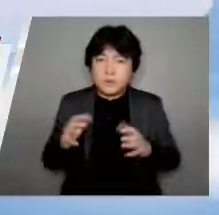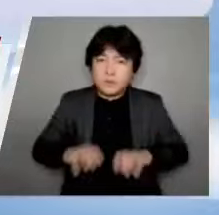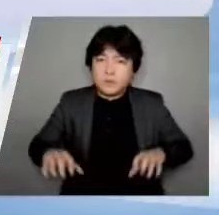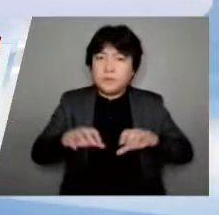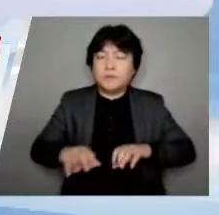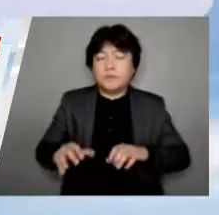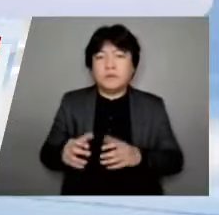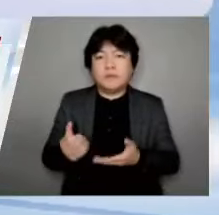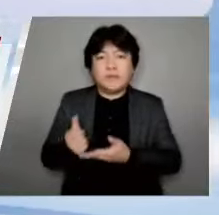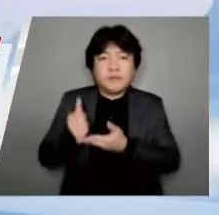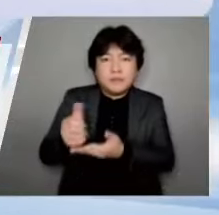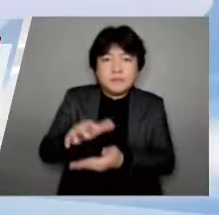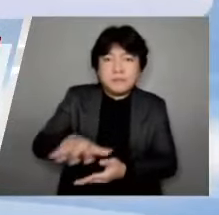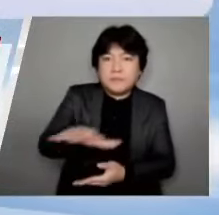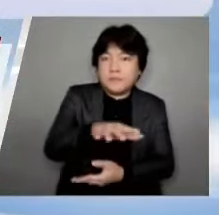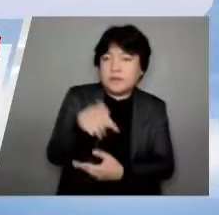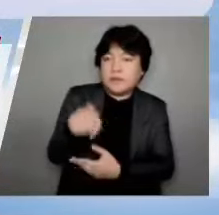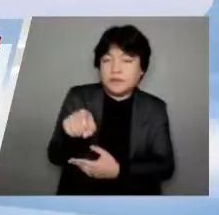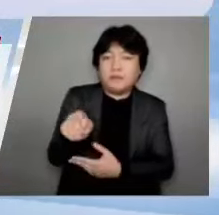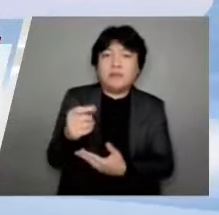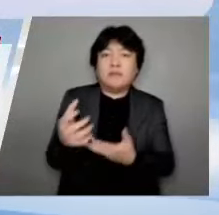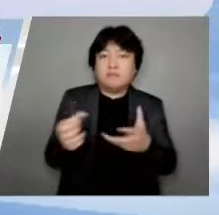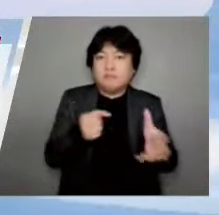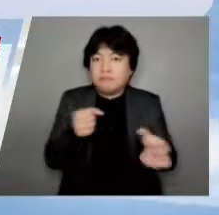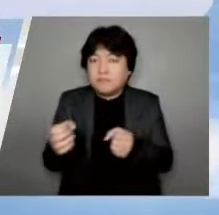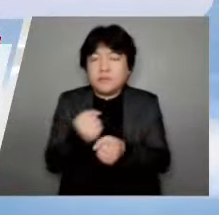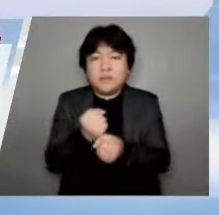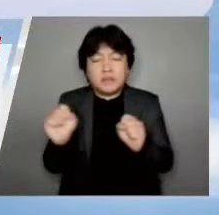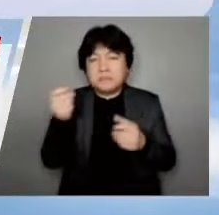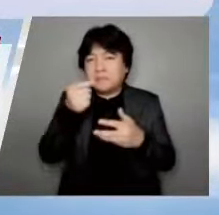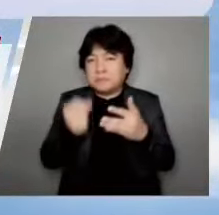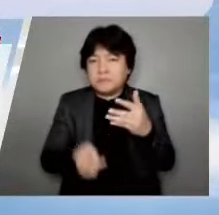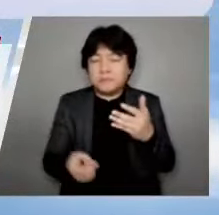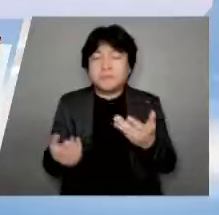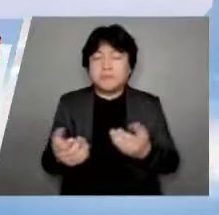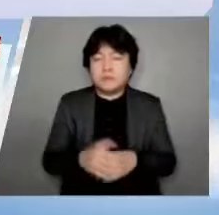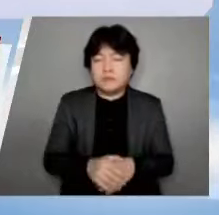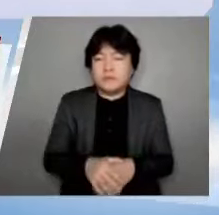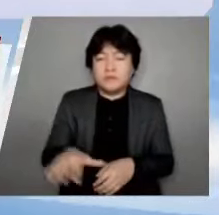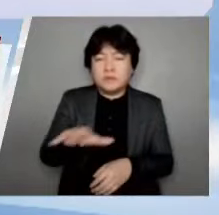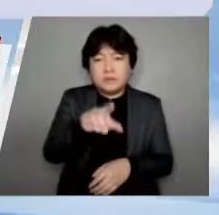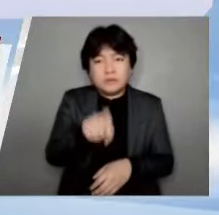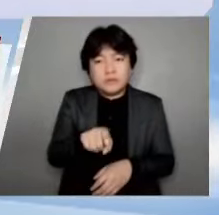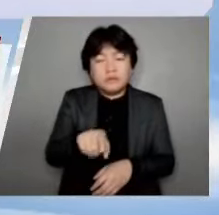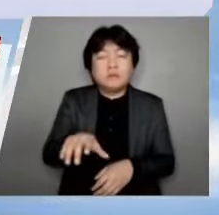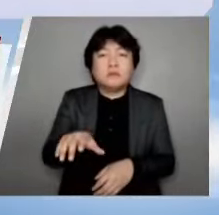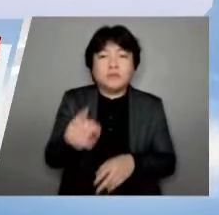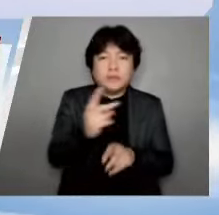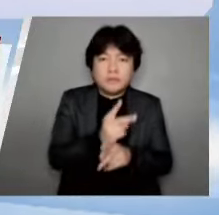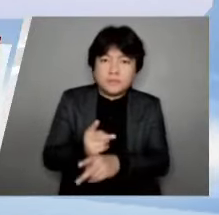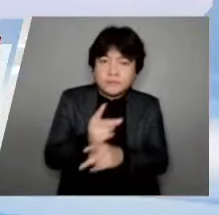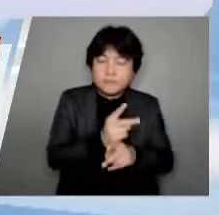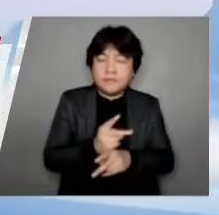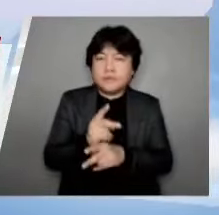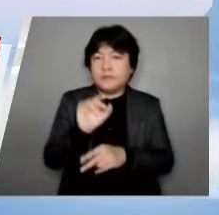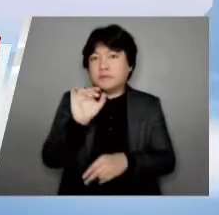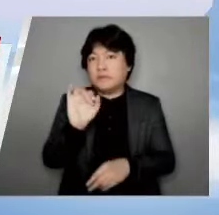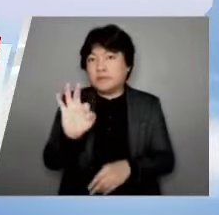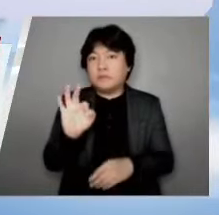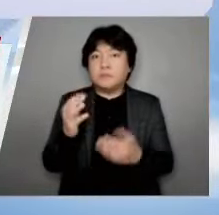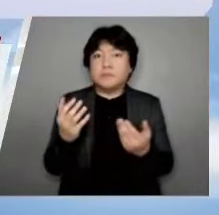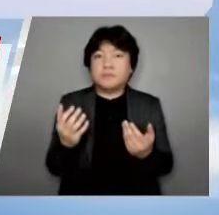mga pangangailangan ninyo. Kung kinakailangan po, no, maging mapagmat tayo, kung tayo po ay mabisuhan na pansamantala